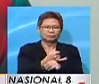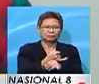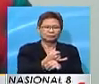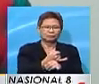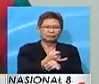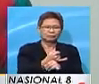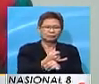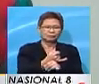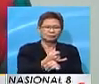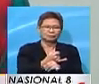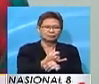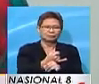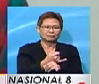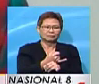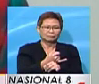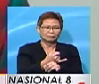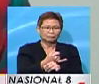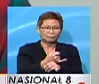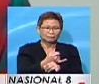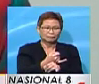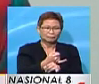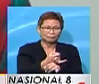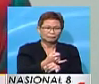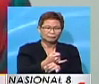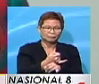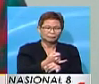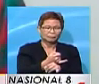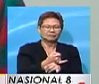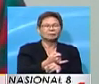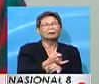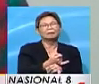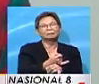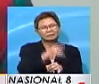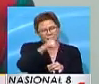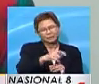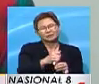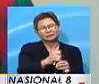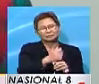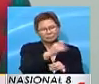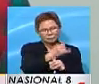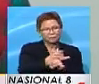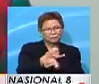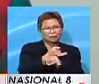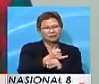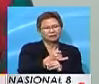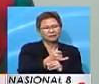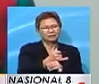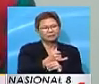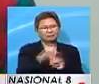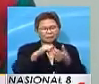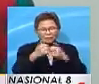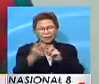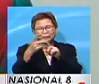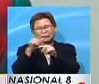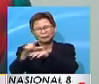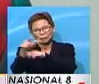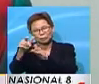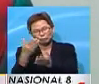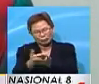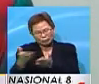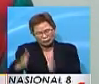mendatangkan kesusahan kepada pengguna ataupun pihak Majlis sama